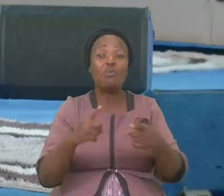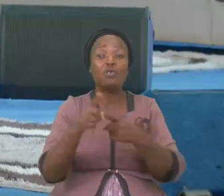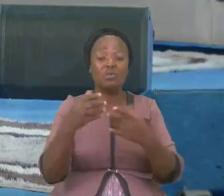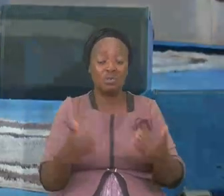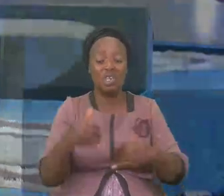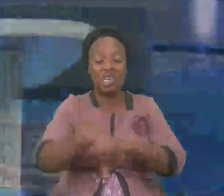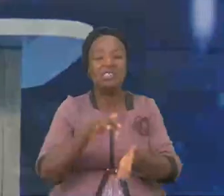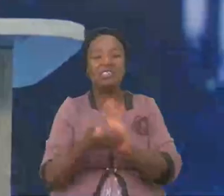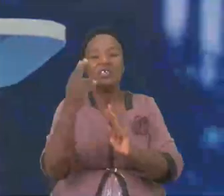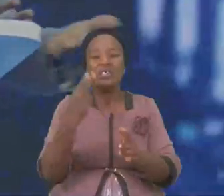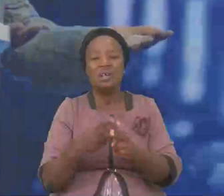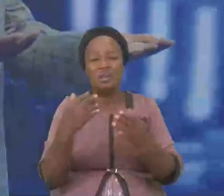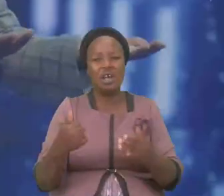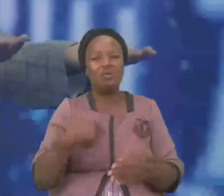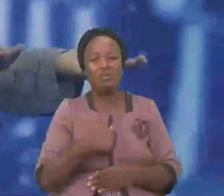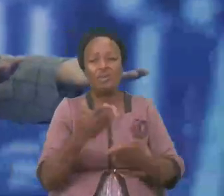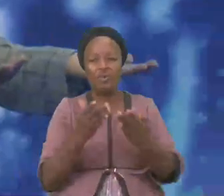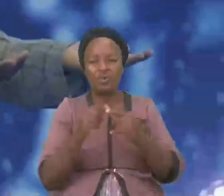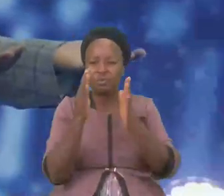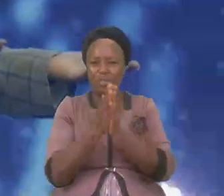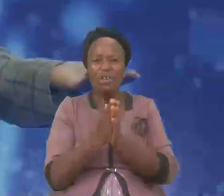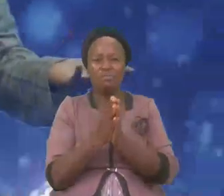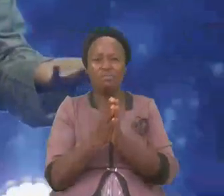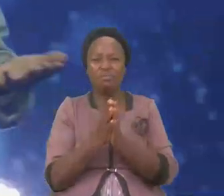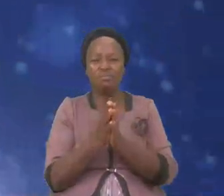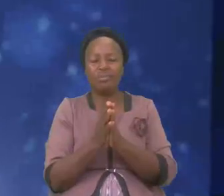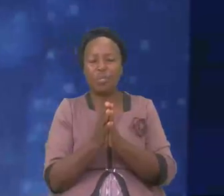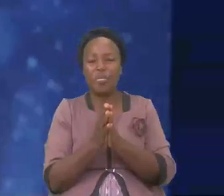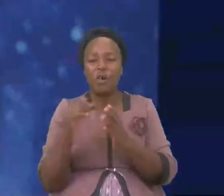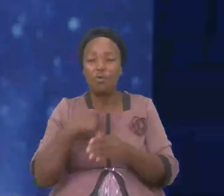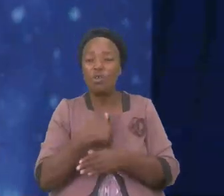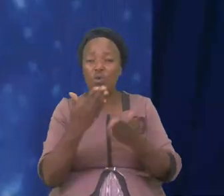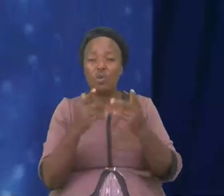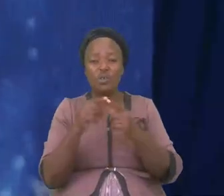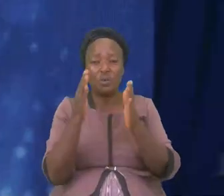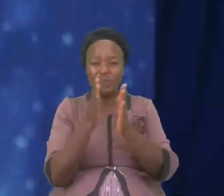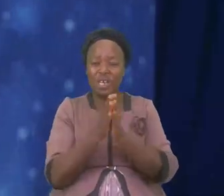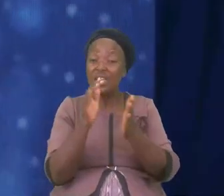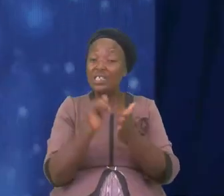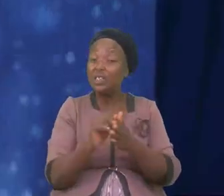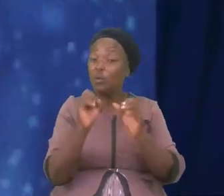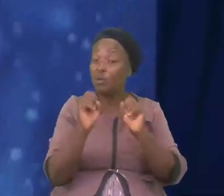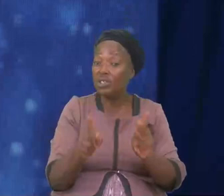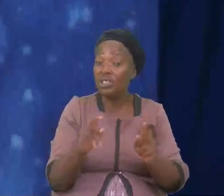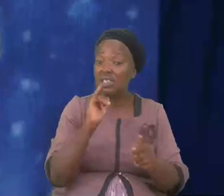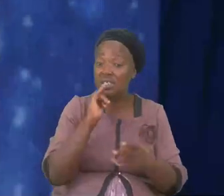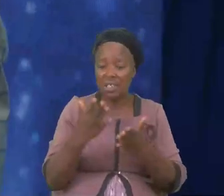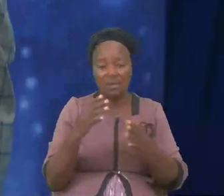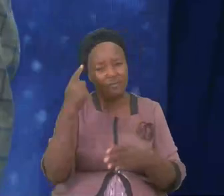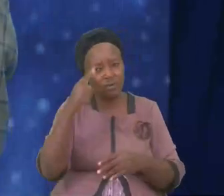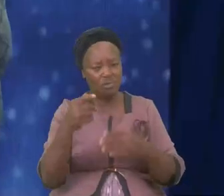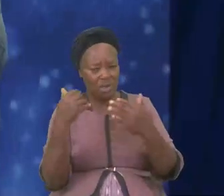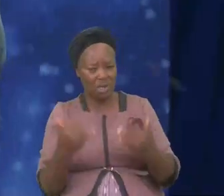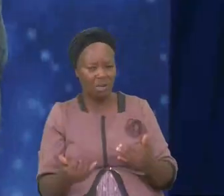La tête baissée, les yeux fermés. La tête baissée, les yeux fermés. Cette opportunité te parvient